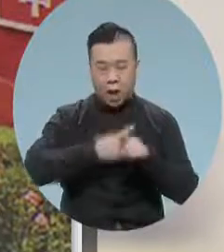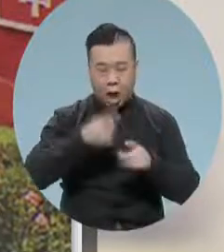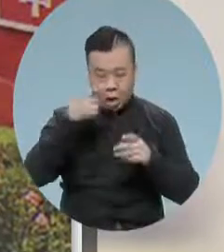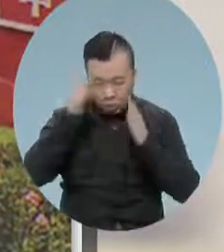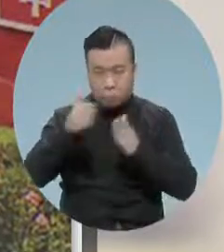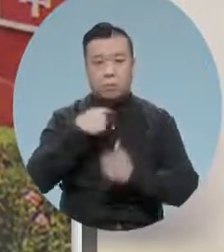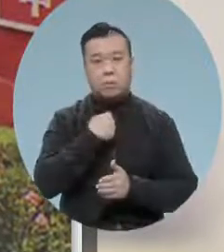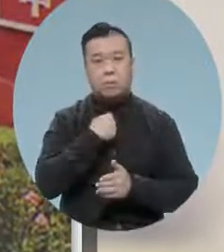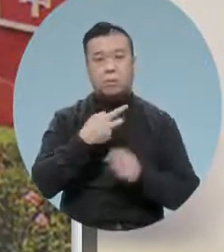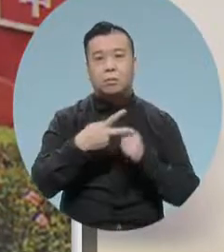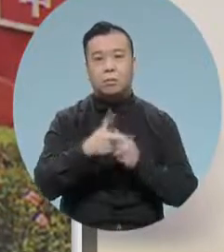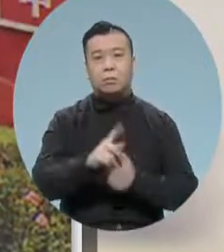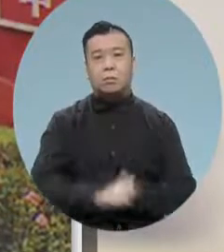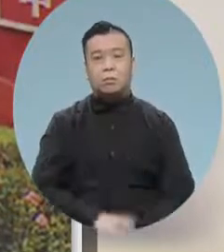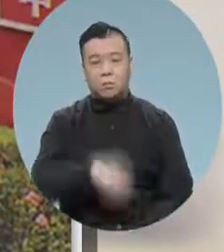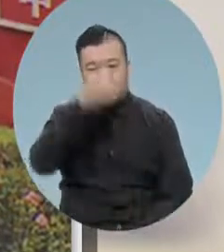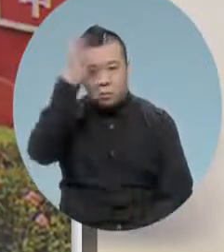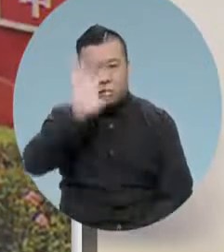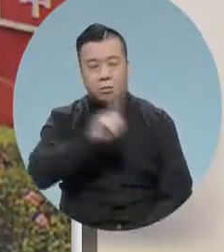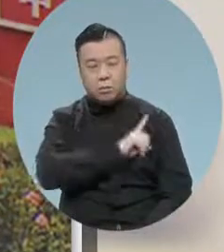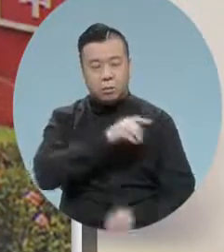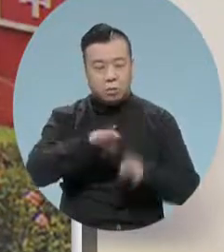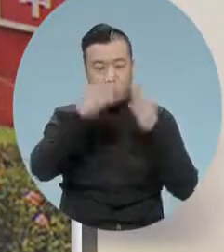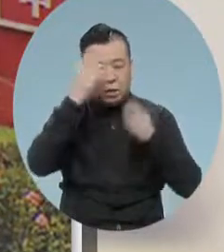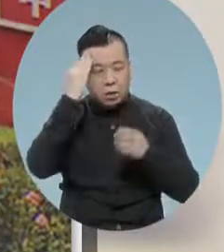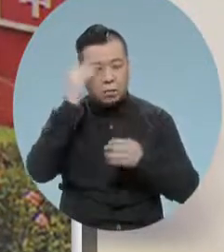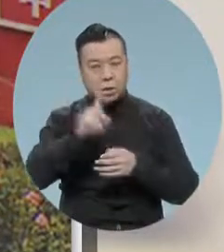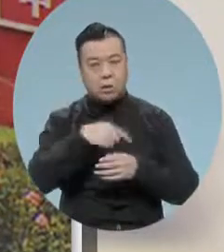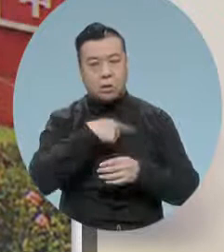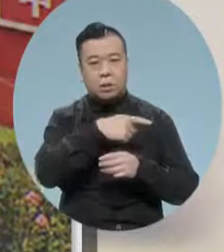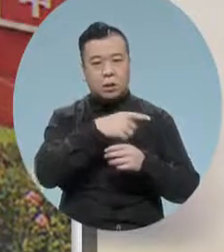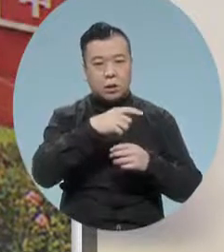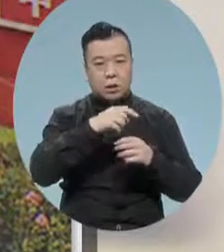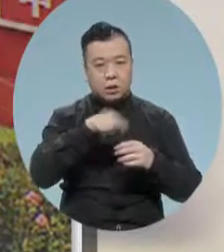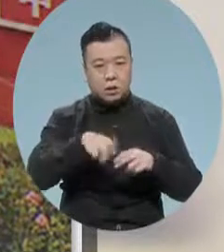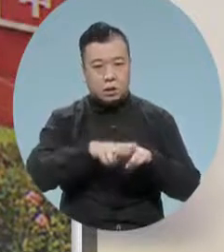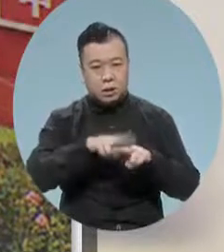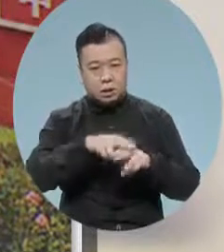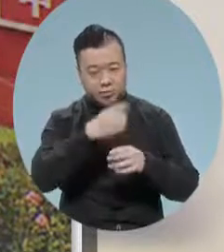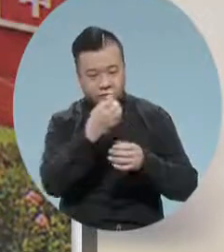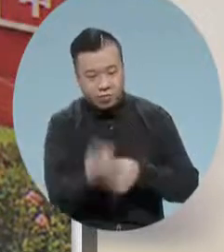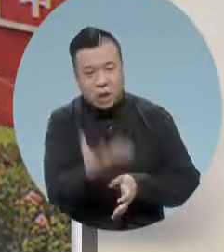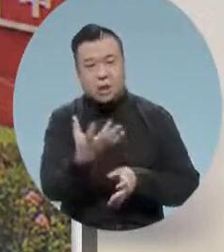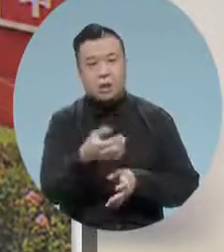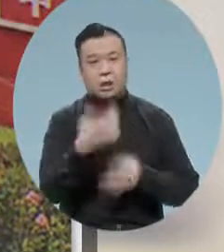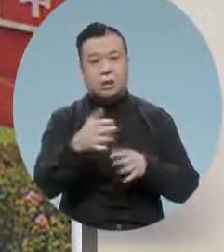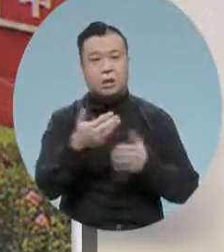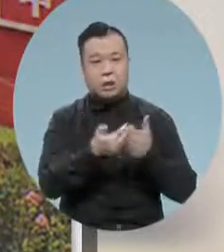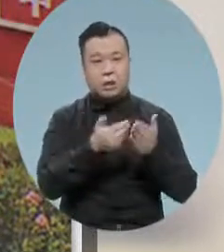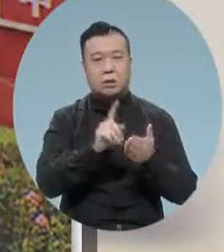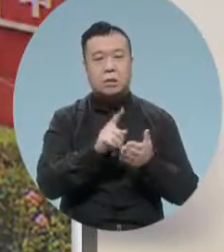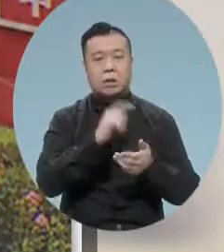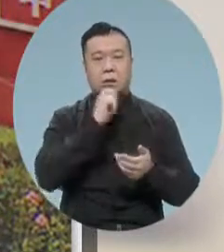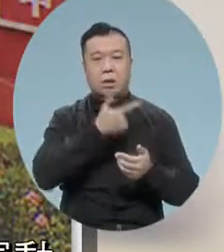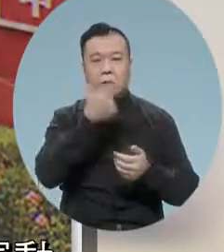心，第二不要忘記我們的初心。馬克思主義或者他在中國生根，跟之前